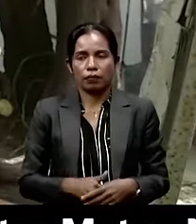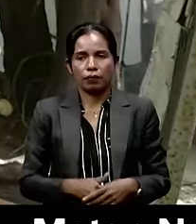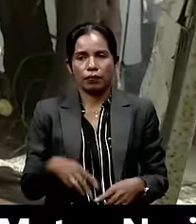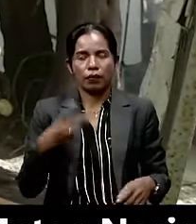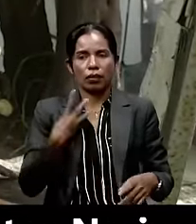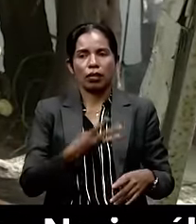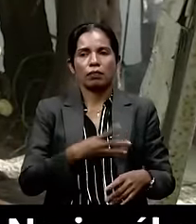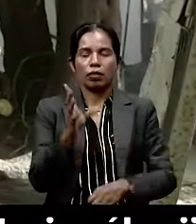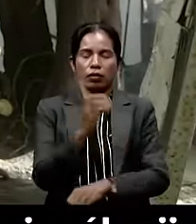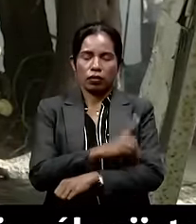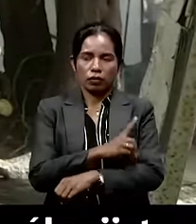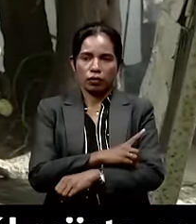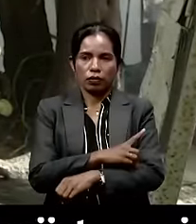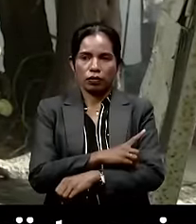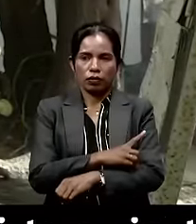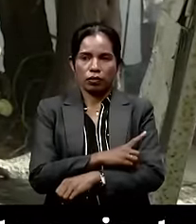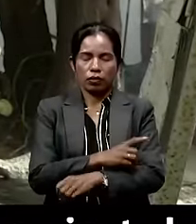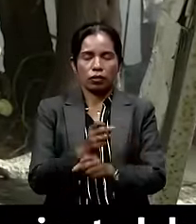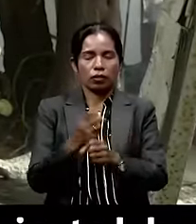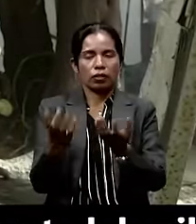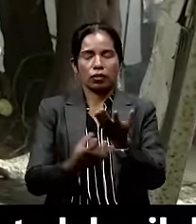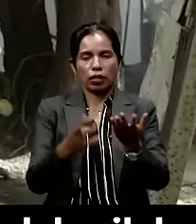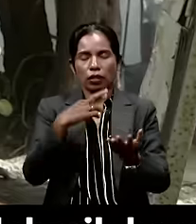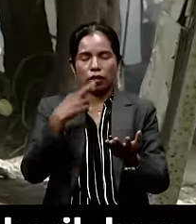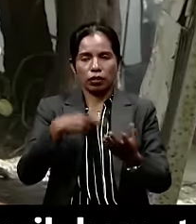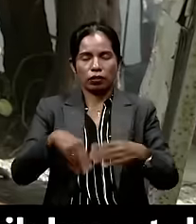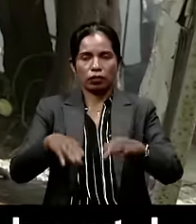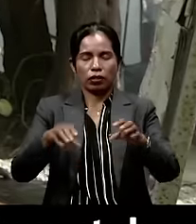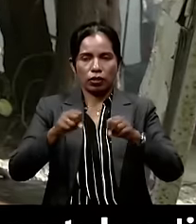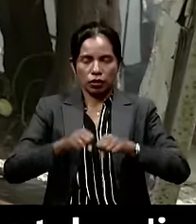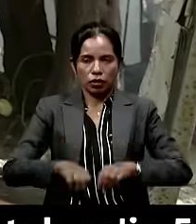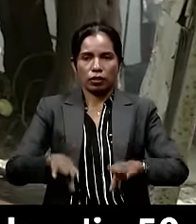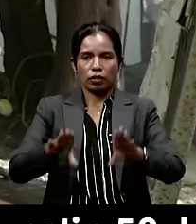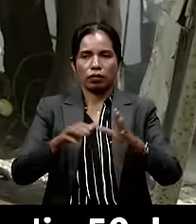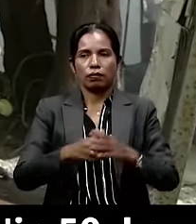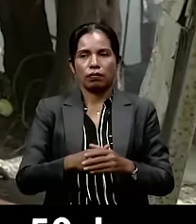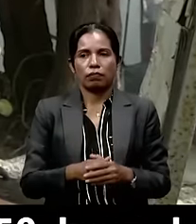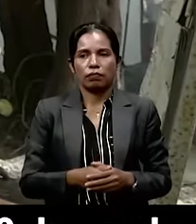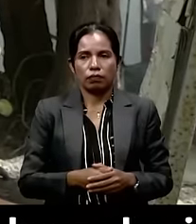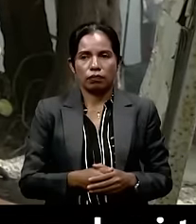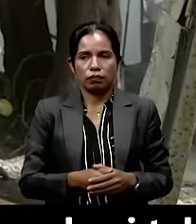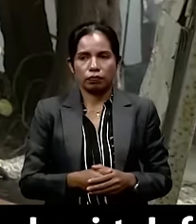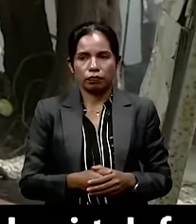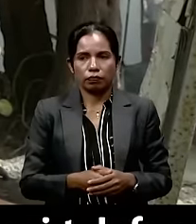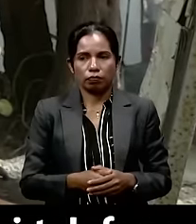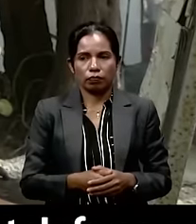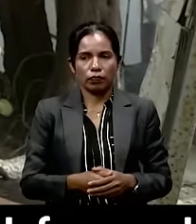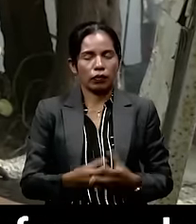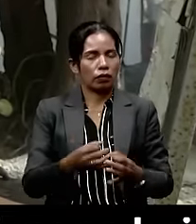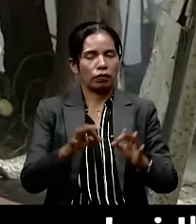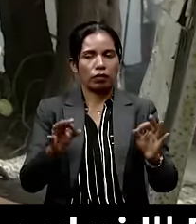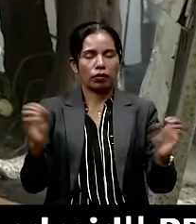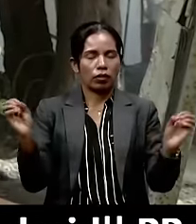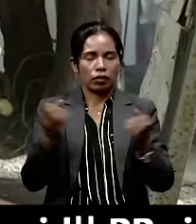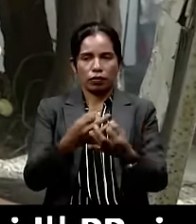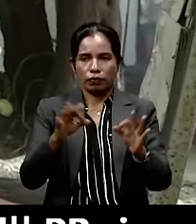ansa lorong, halu eto nasibungkus, lor may fang heta sibung. Nema, kada bes hotu, kada bes may